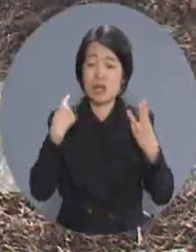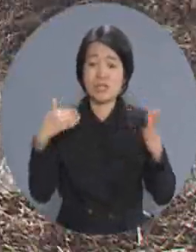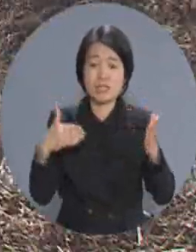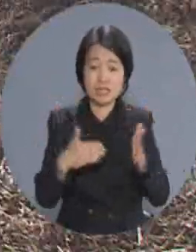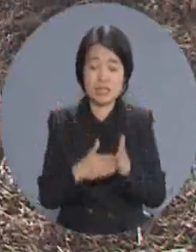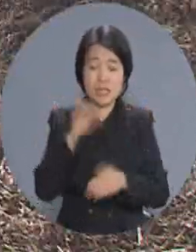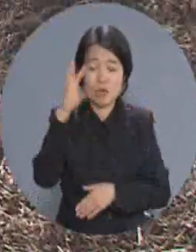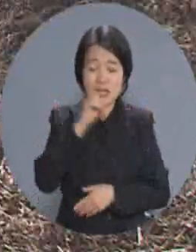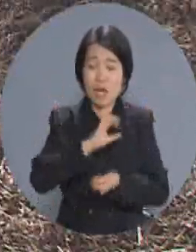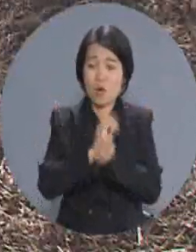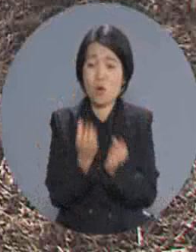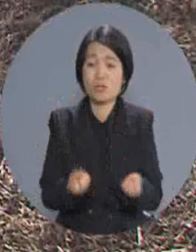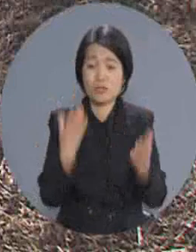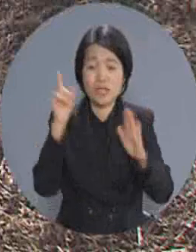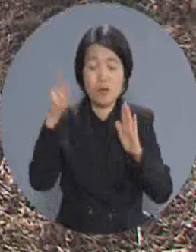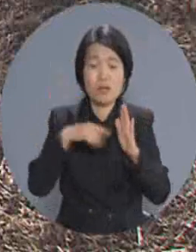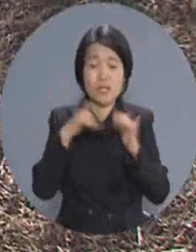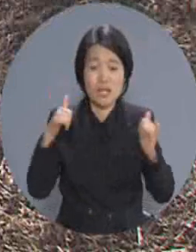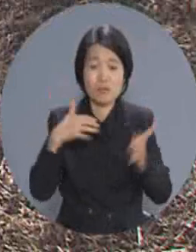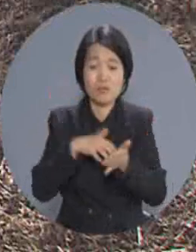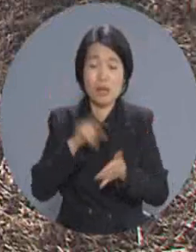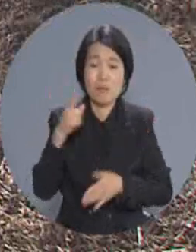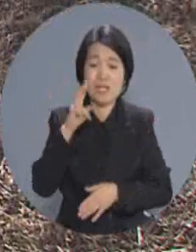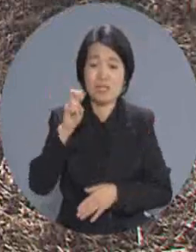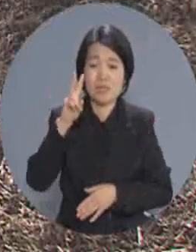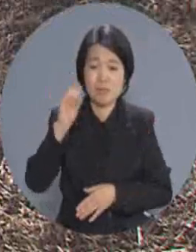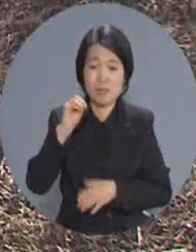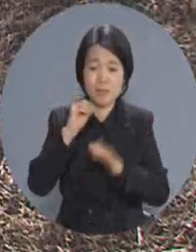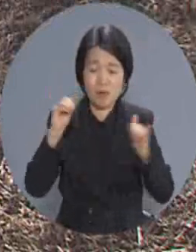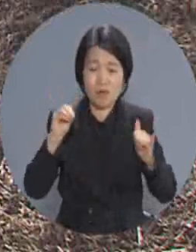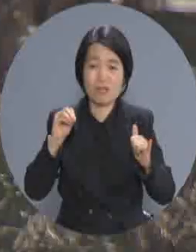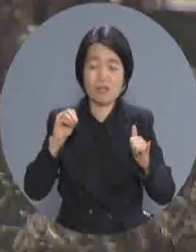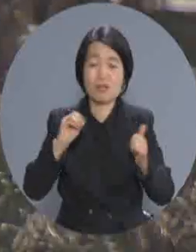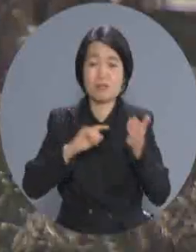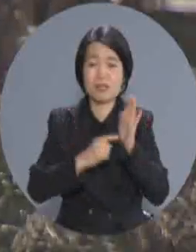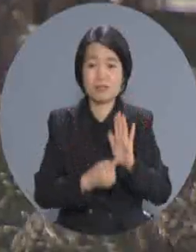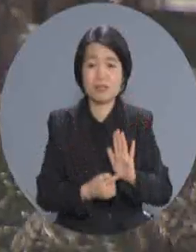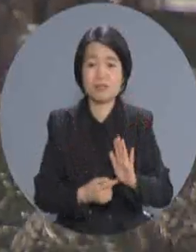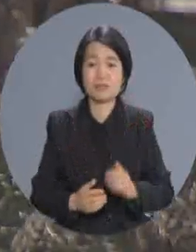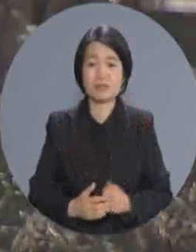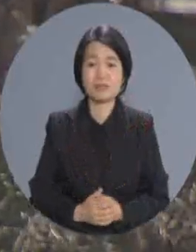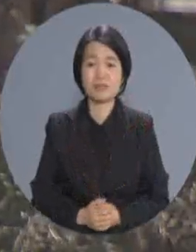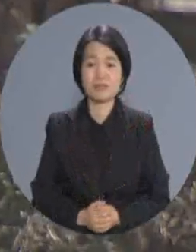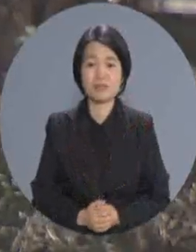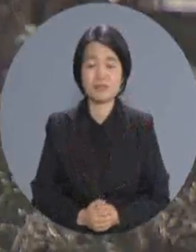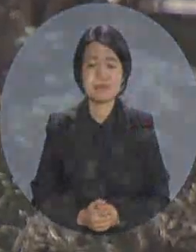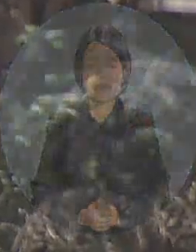진행된 광양 매화축제의 방문객이 122만 명으로 집계됐다고 밝혔습니다